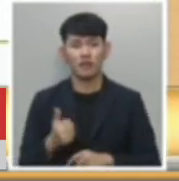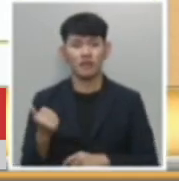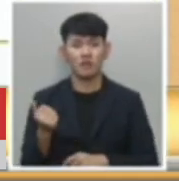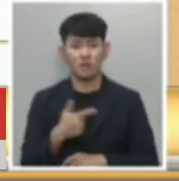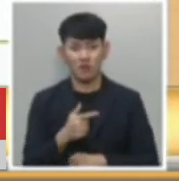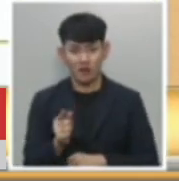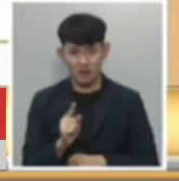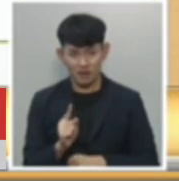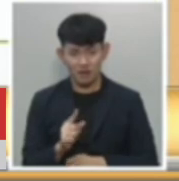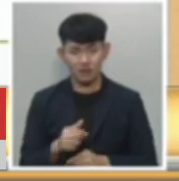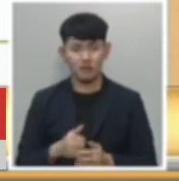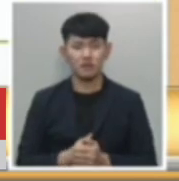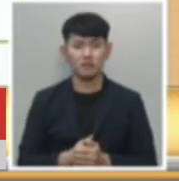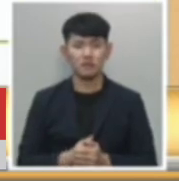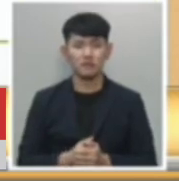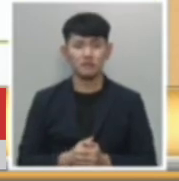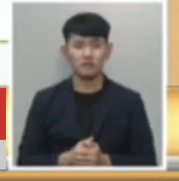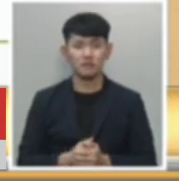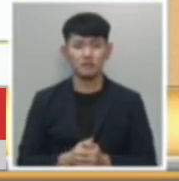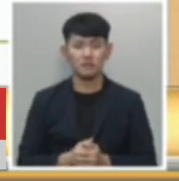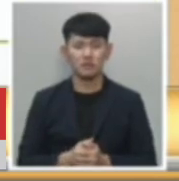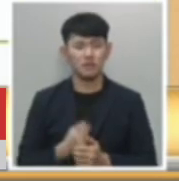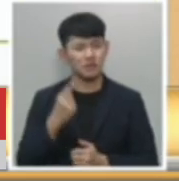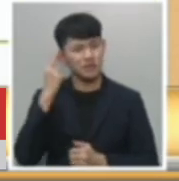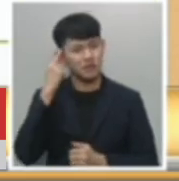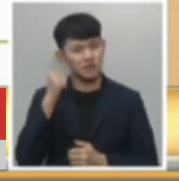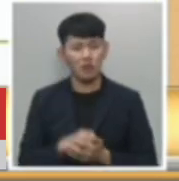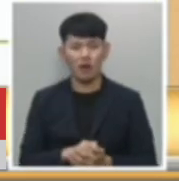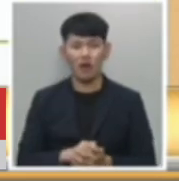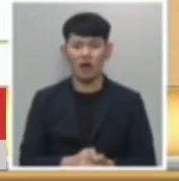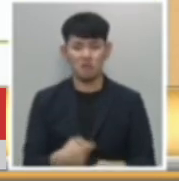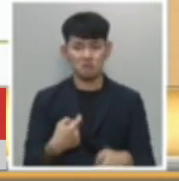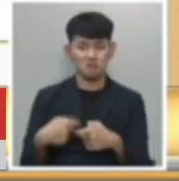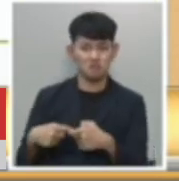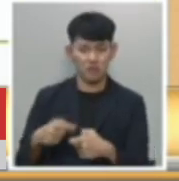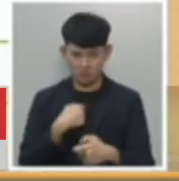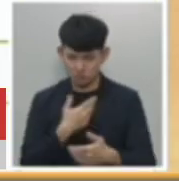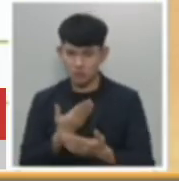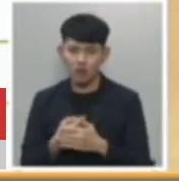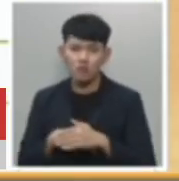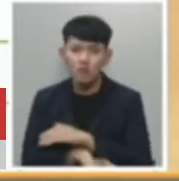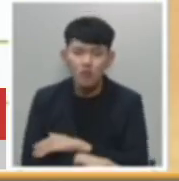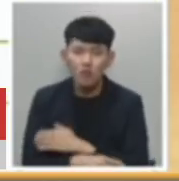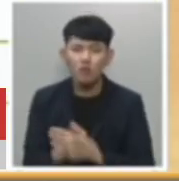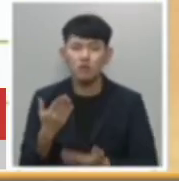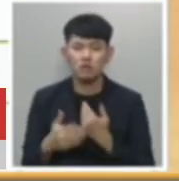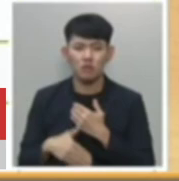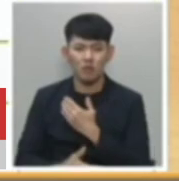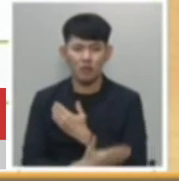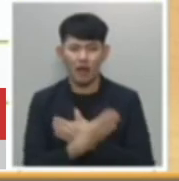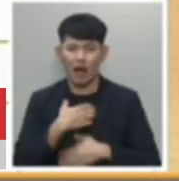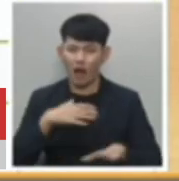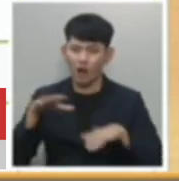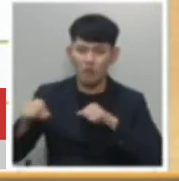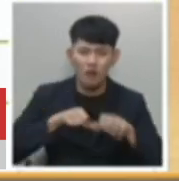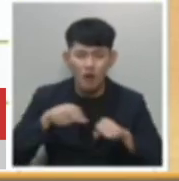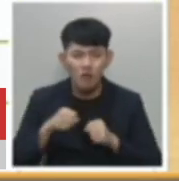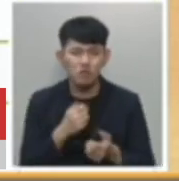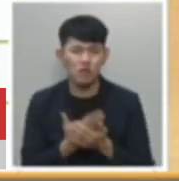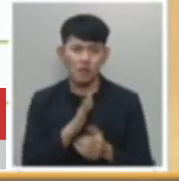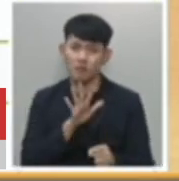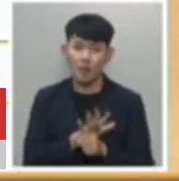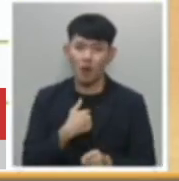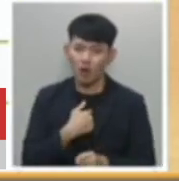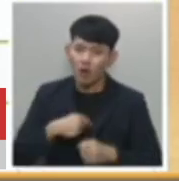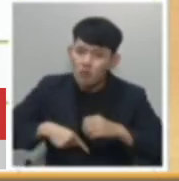ที่หากินบนความลำบากทุจริตถือโอกาสที่งบประมาณไม่เพียงพอก็ถือโอกาสทุจริ